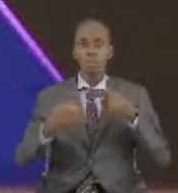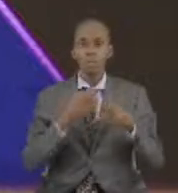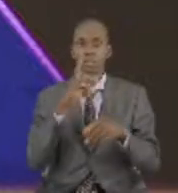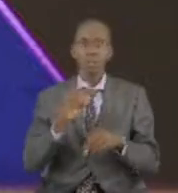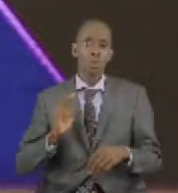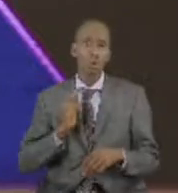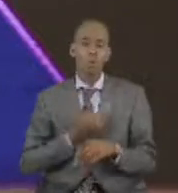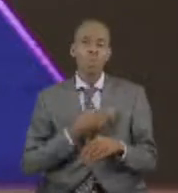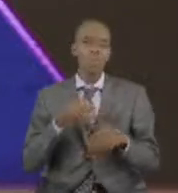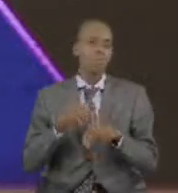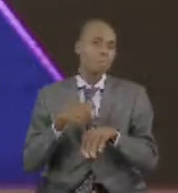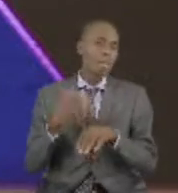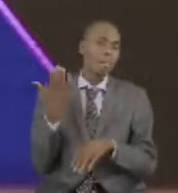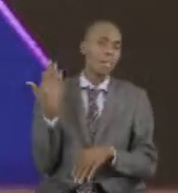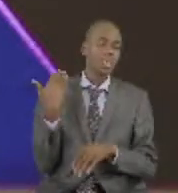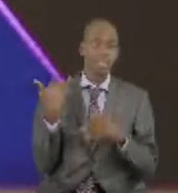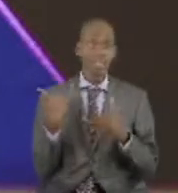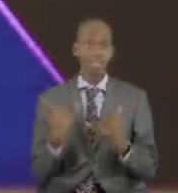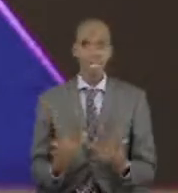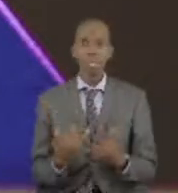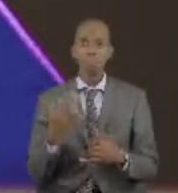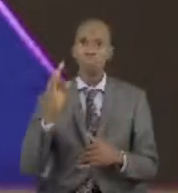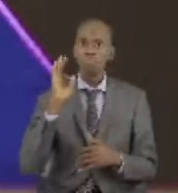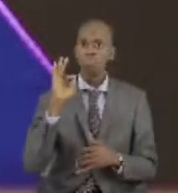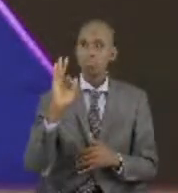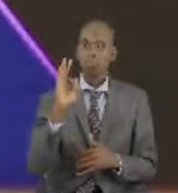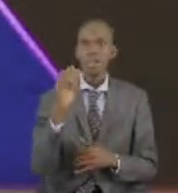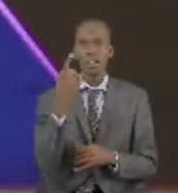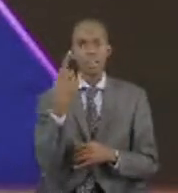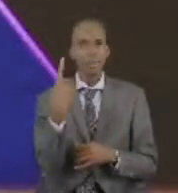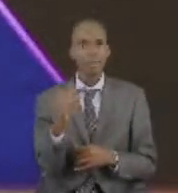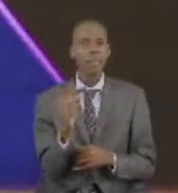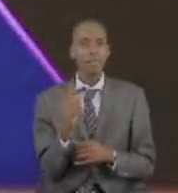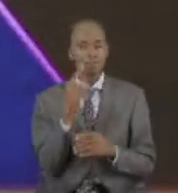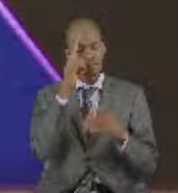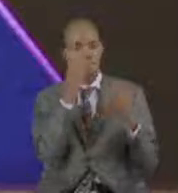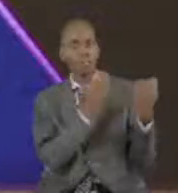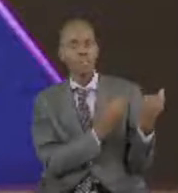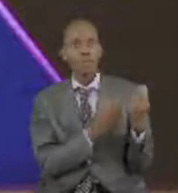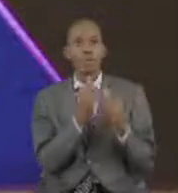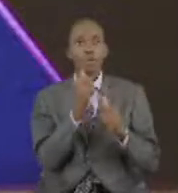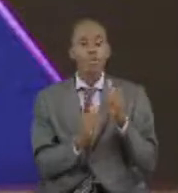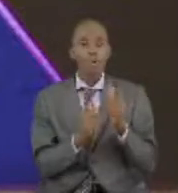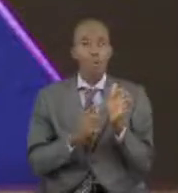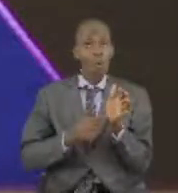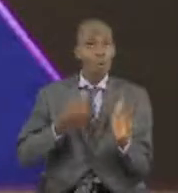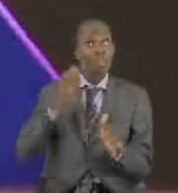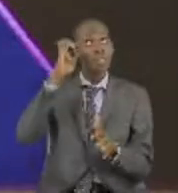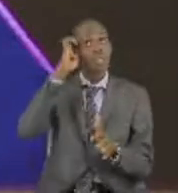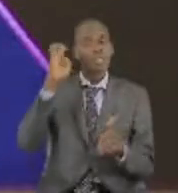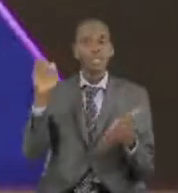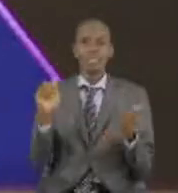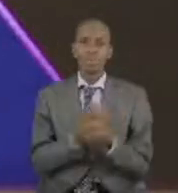nous persécutait annonce maintenant la foi qu'il s'efforçait alors de